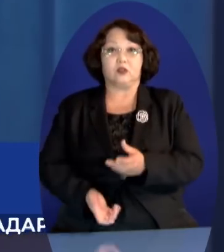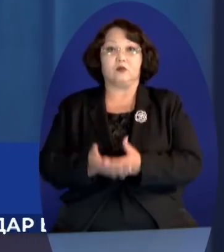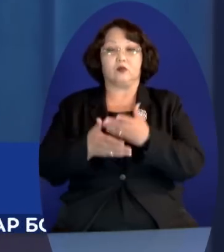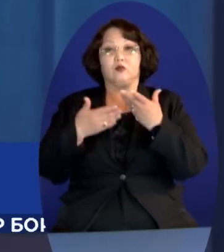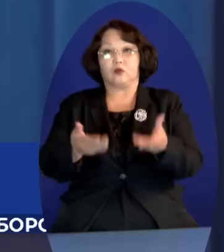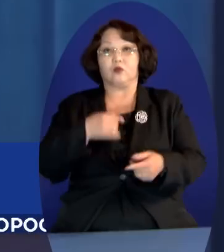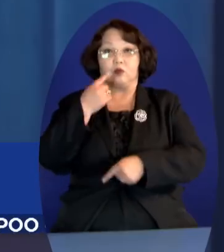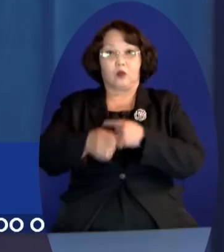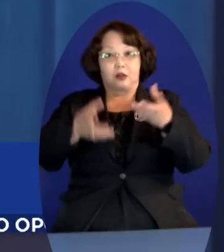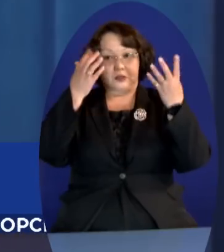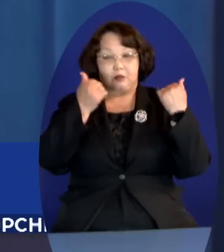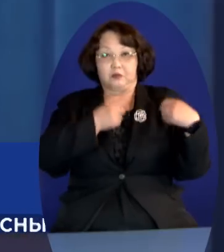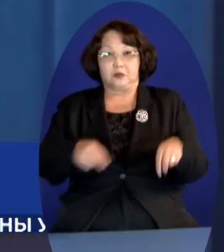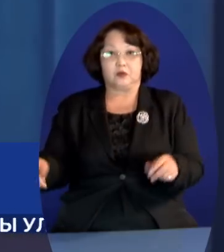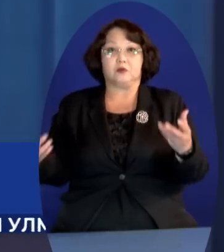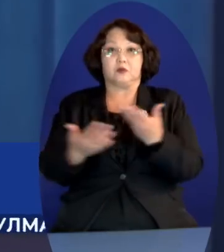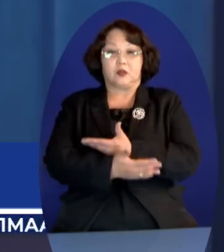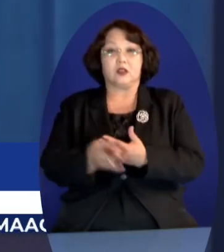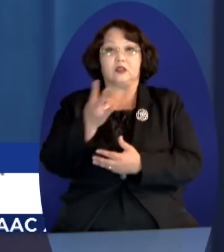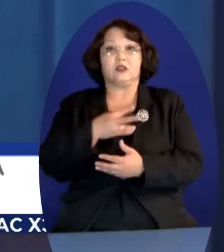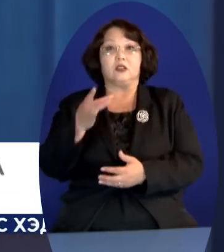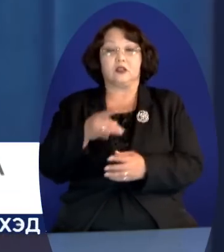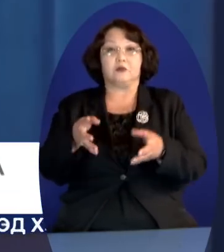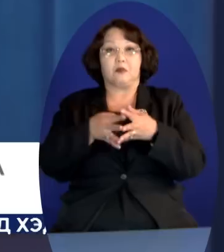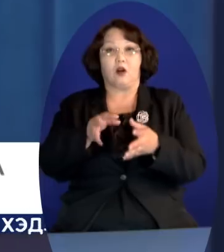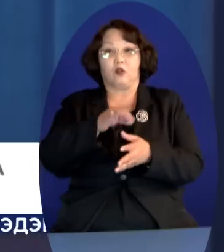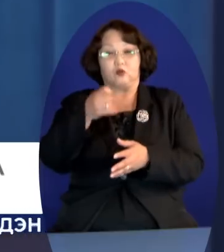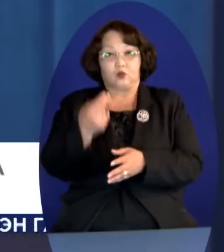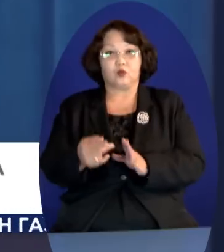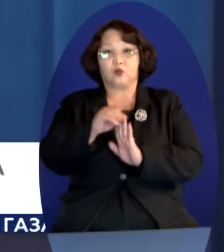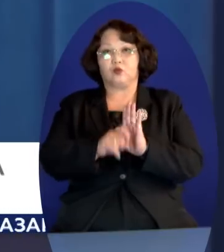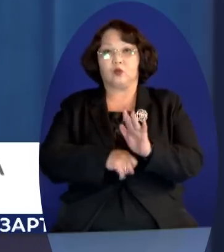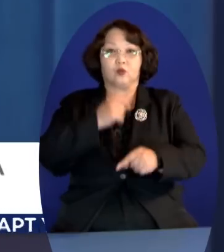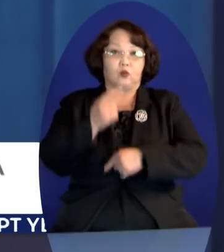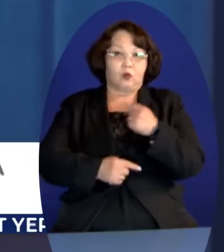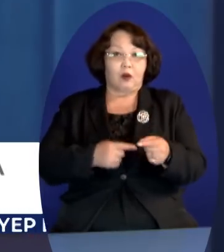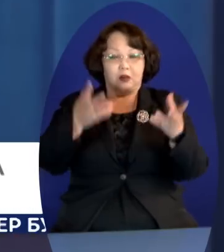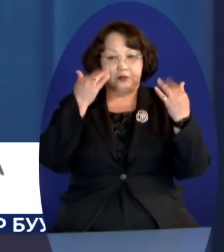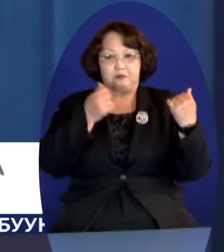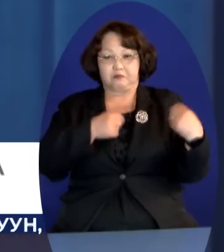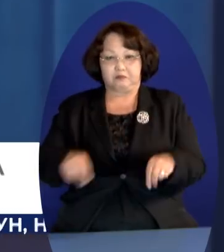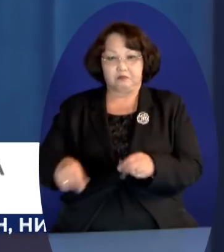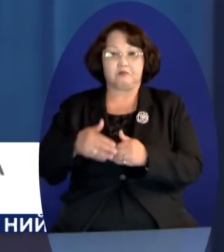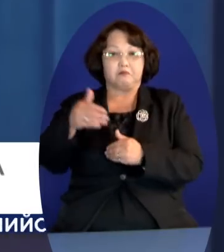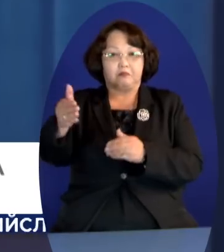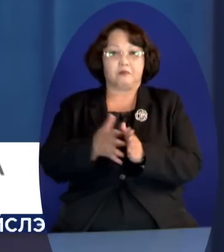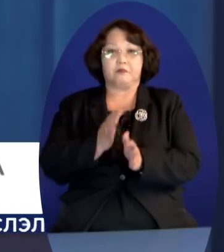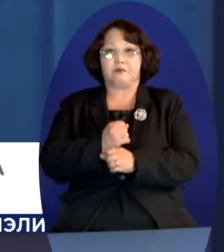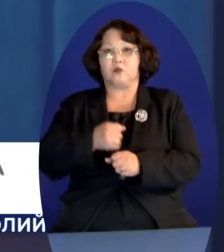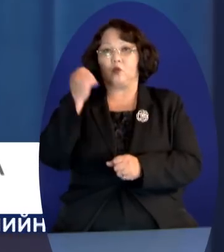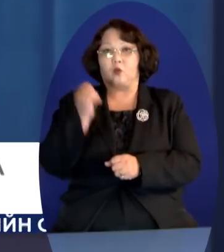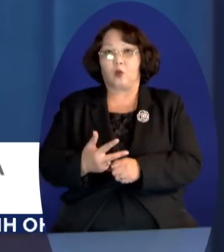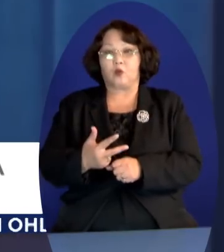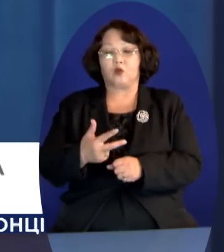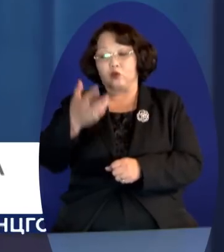тухай санамж бичиг, хоёрт нь нийтийн орон сууцны хөтөлбөрийн тухай санамж бичиг, за цахим буруутан цахим шилжилтэд